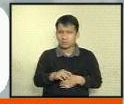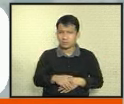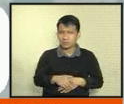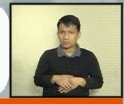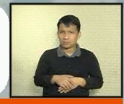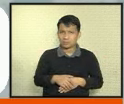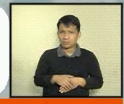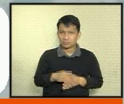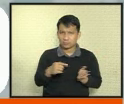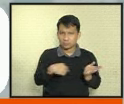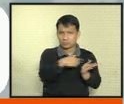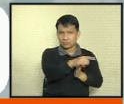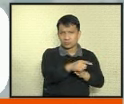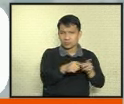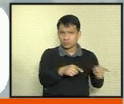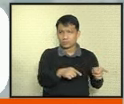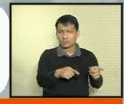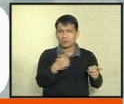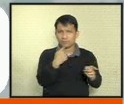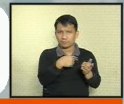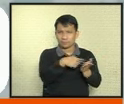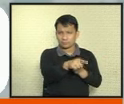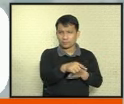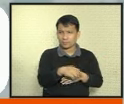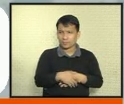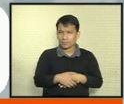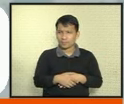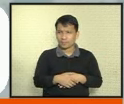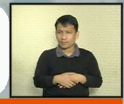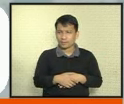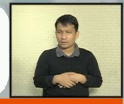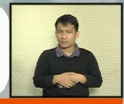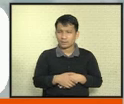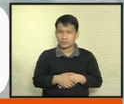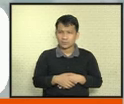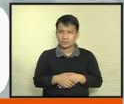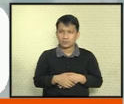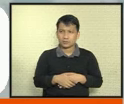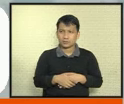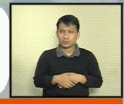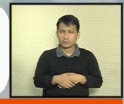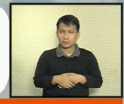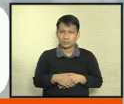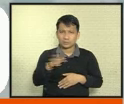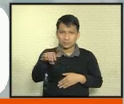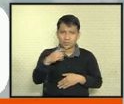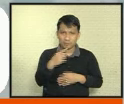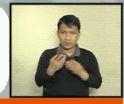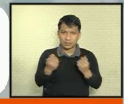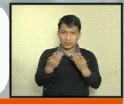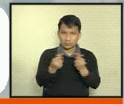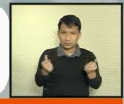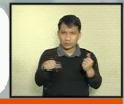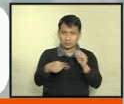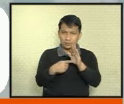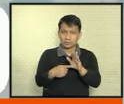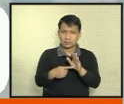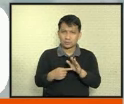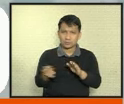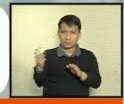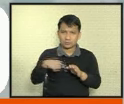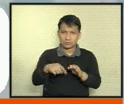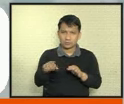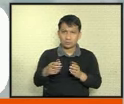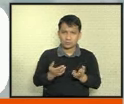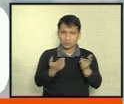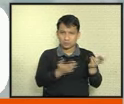nakakapagbayad naman daw di umano, Idol. Opo. Opo, ma'am, ma'am, sorry madam. Para lang humaayos na, pwede naman po siguro magbigay kayo